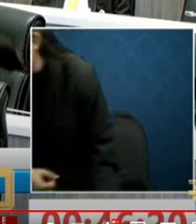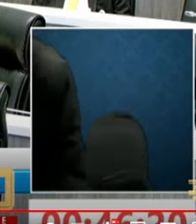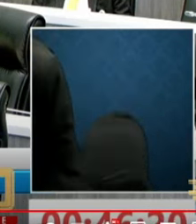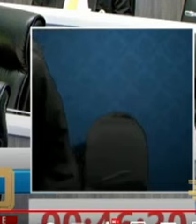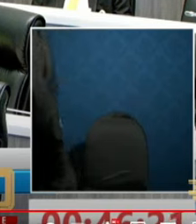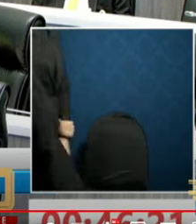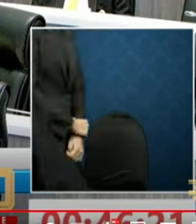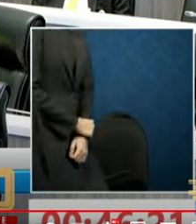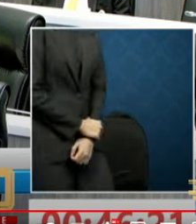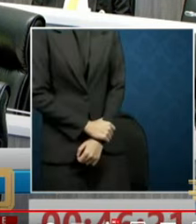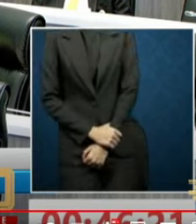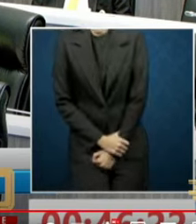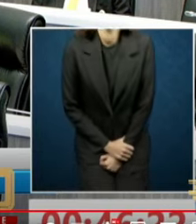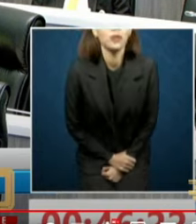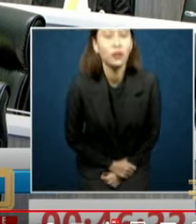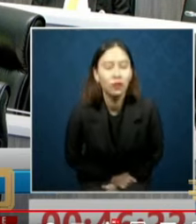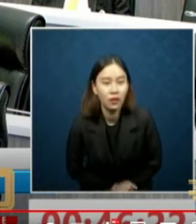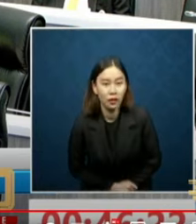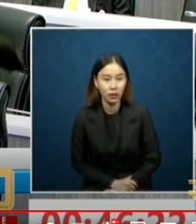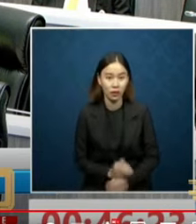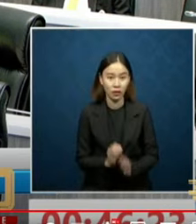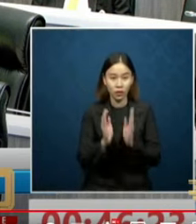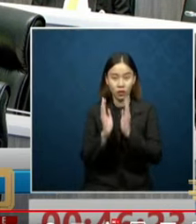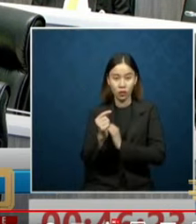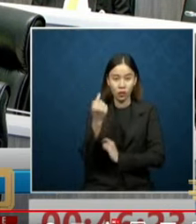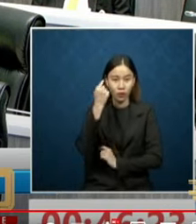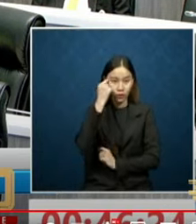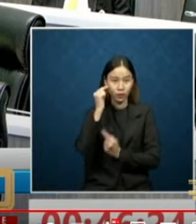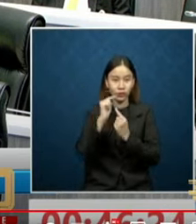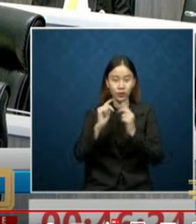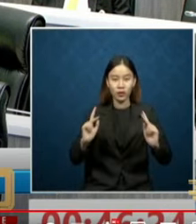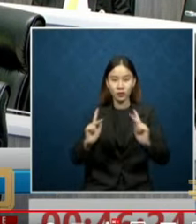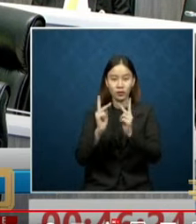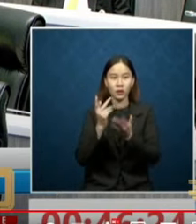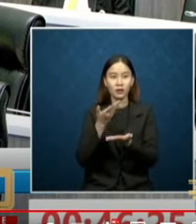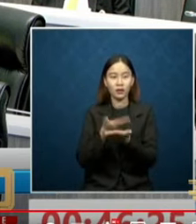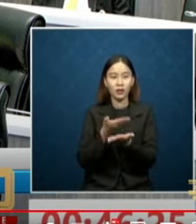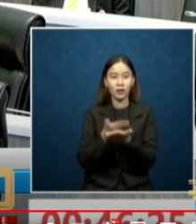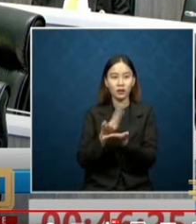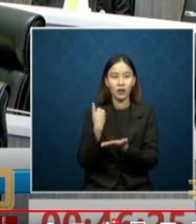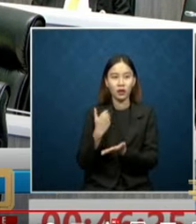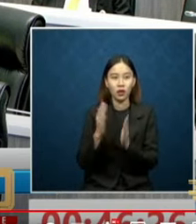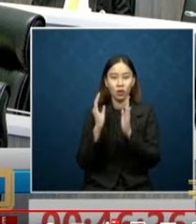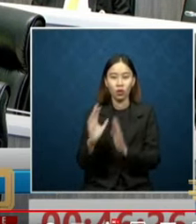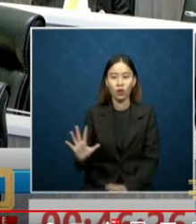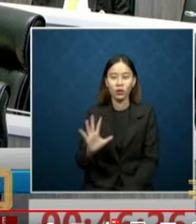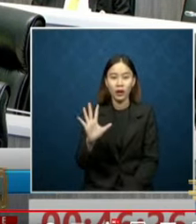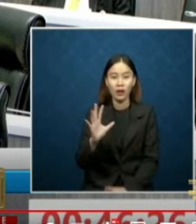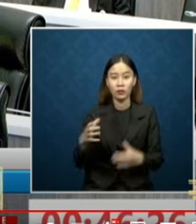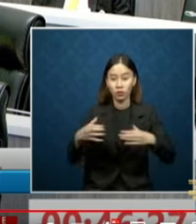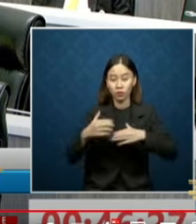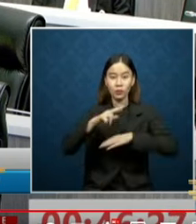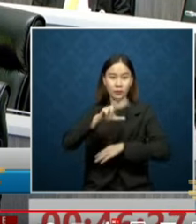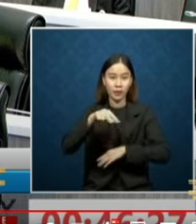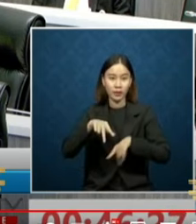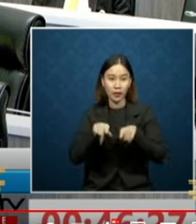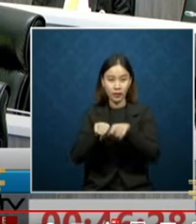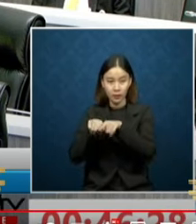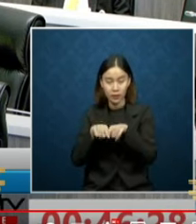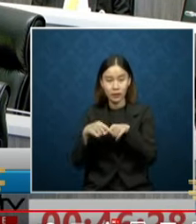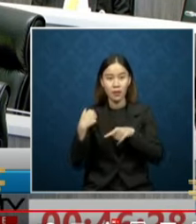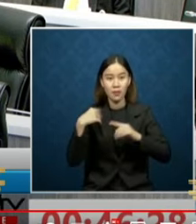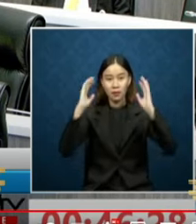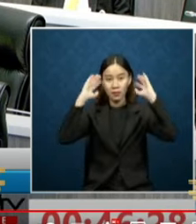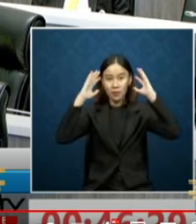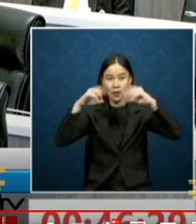ต้มผู้รู้ในกระทรวงคลังที่ผมกล่าวถึง5ท่านเนี่ยต่างกับสังกัดพรรคเพื่อไทยออกมา